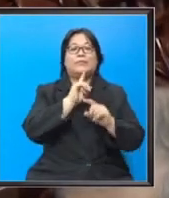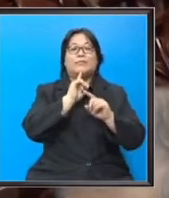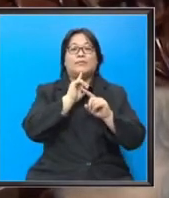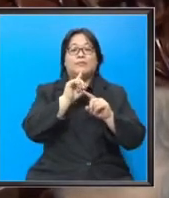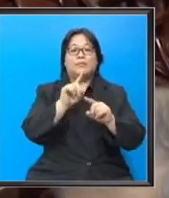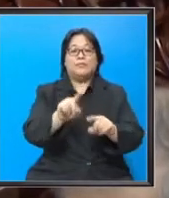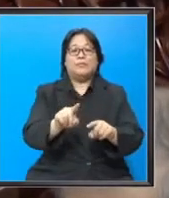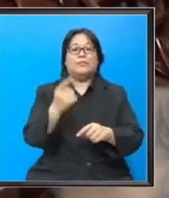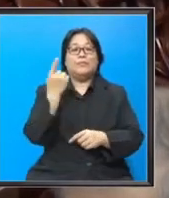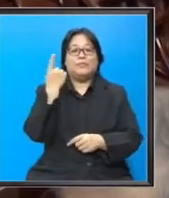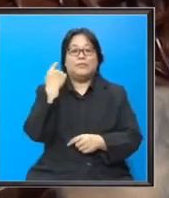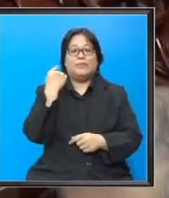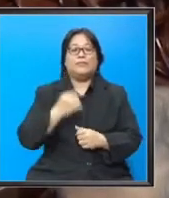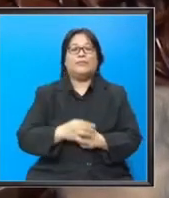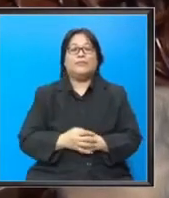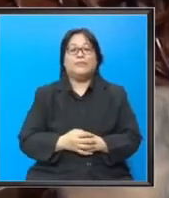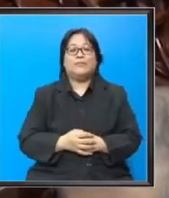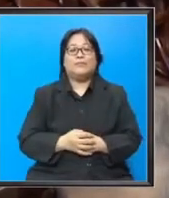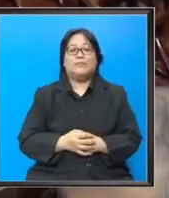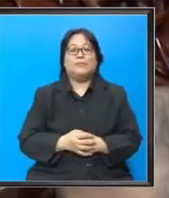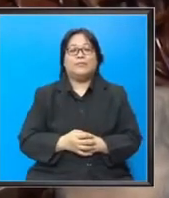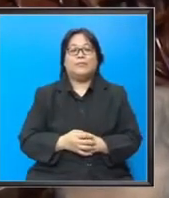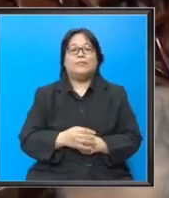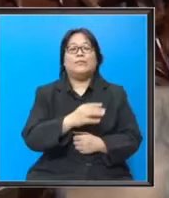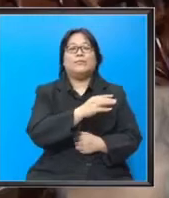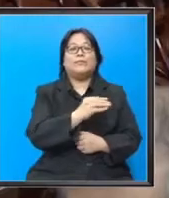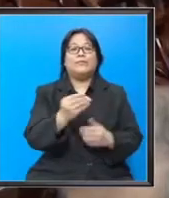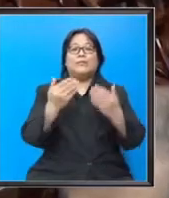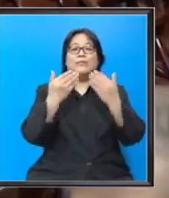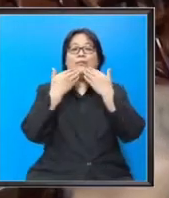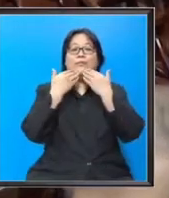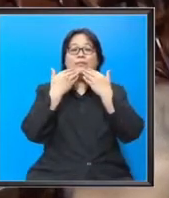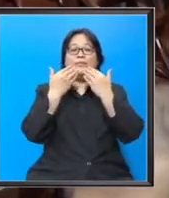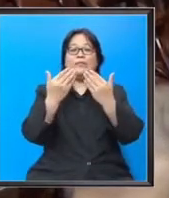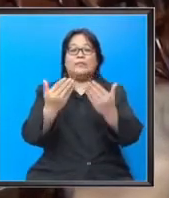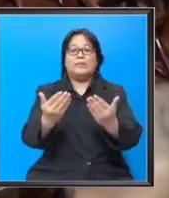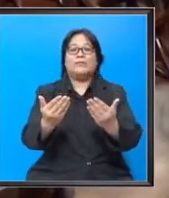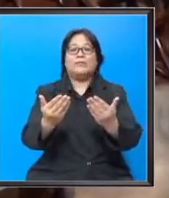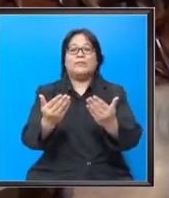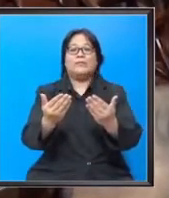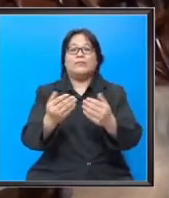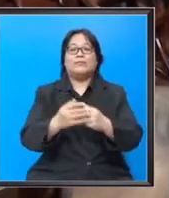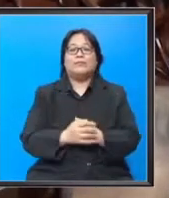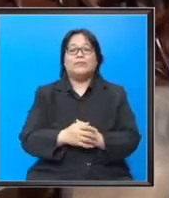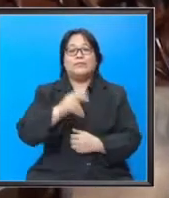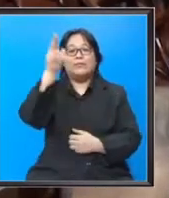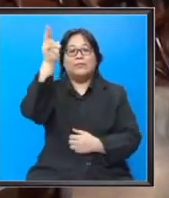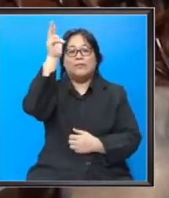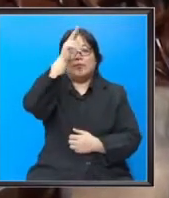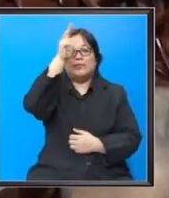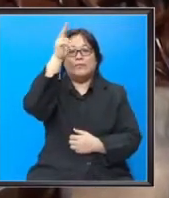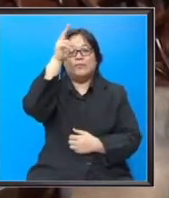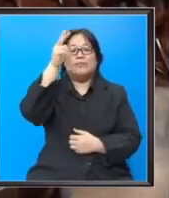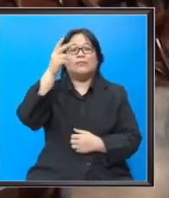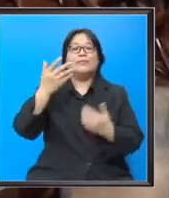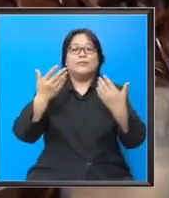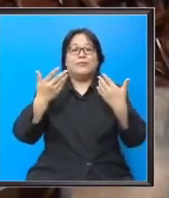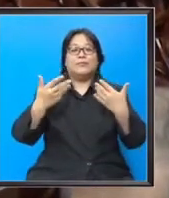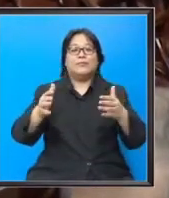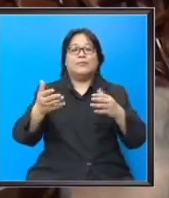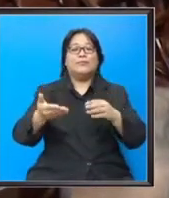Java Hai jajal CBR systems baiknya kerja Hajrah